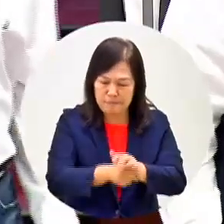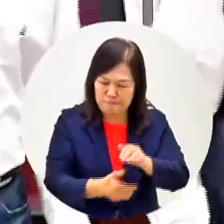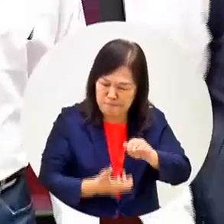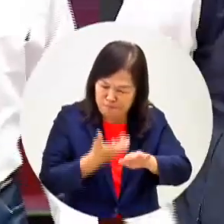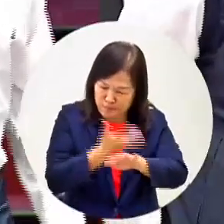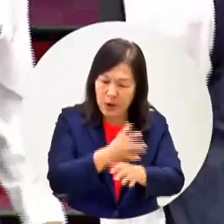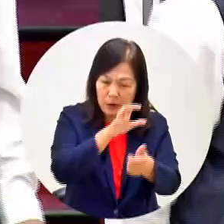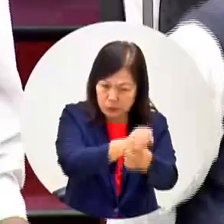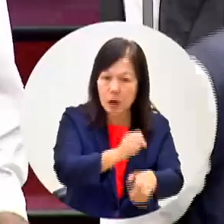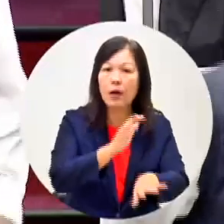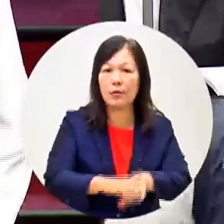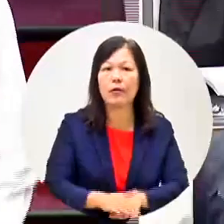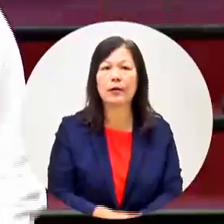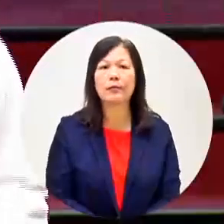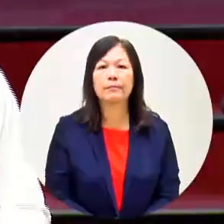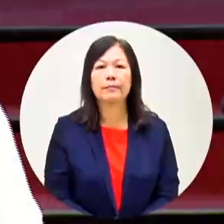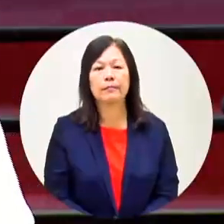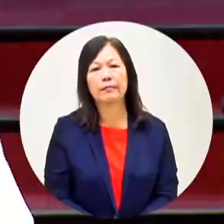局长，请坐啊，